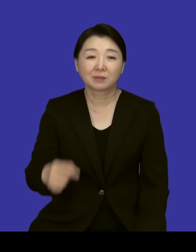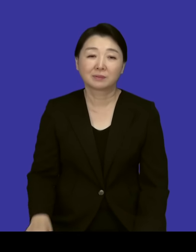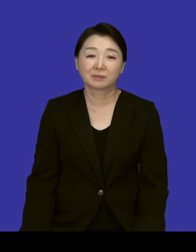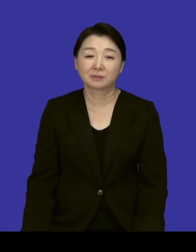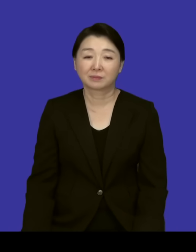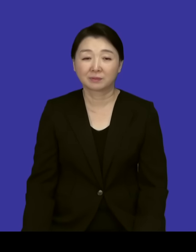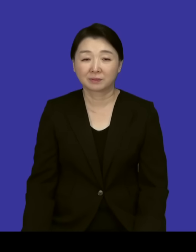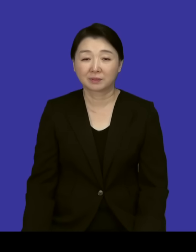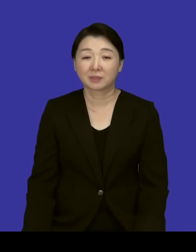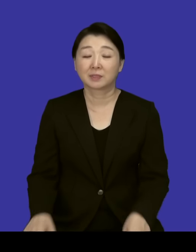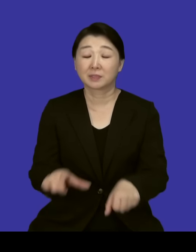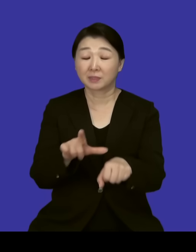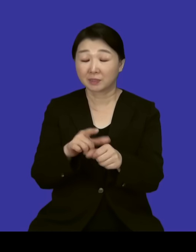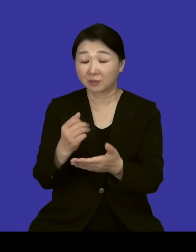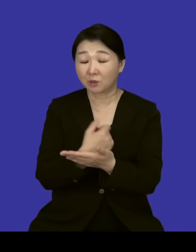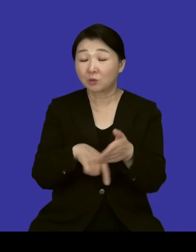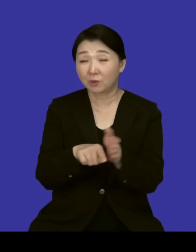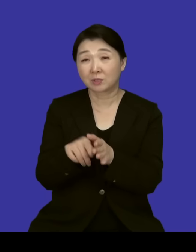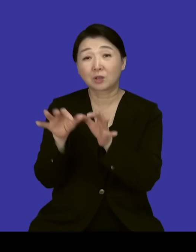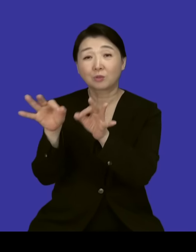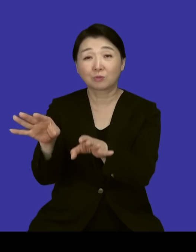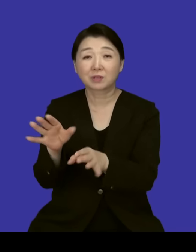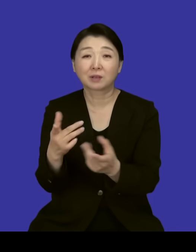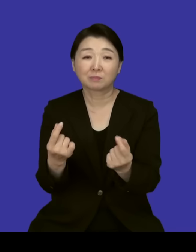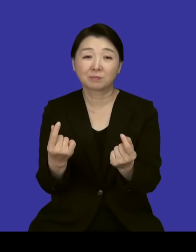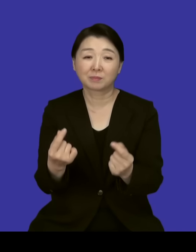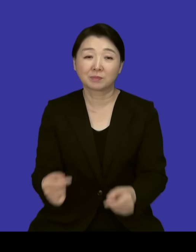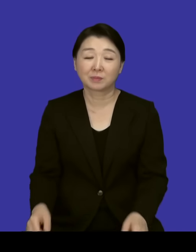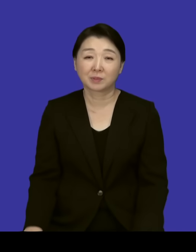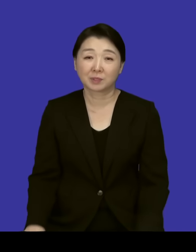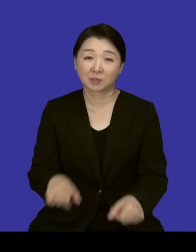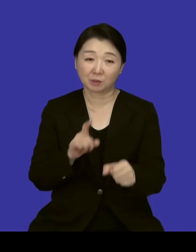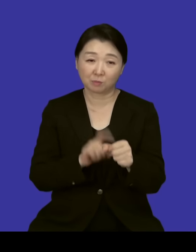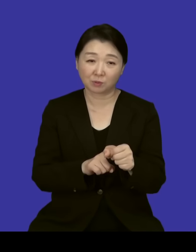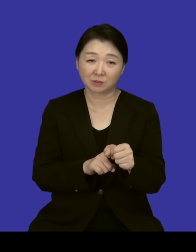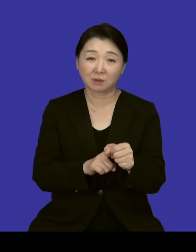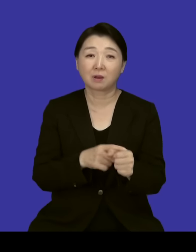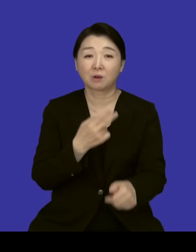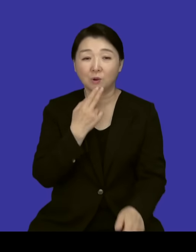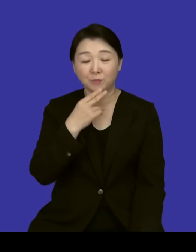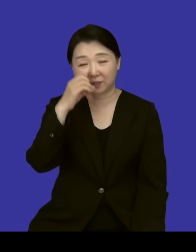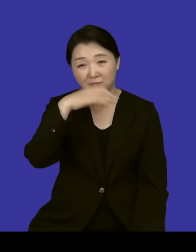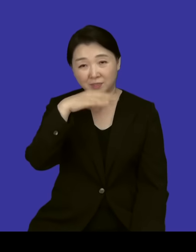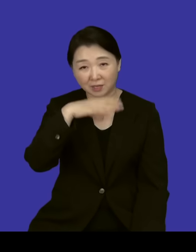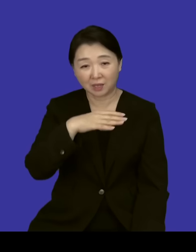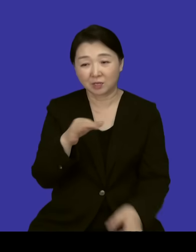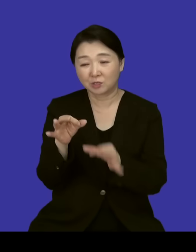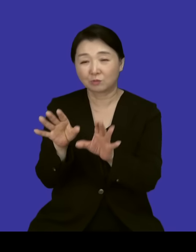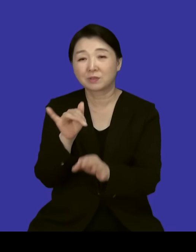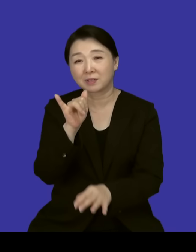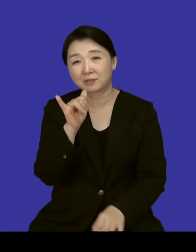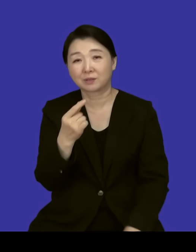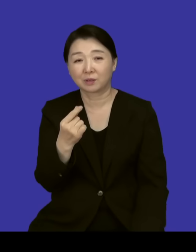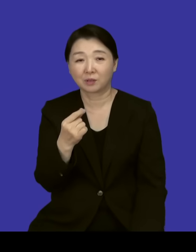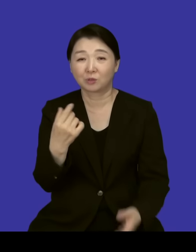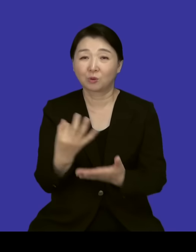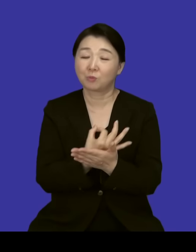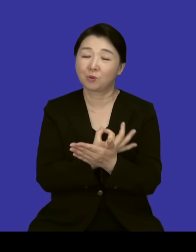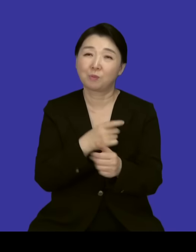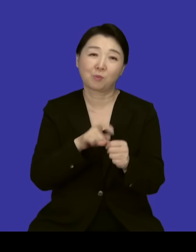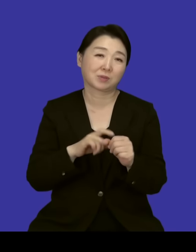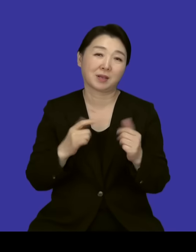그렇죠. 시간을 얻으려고 투자를 하는 건데 목적 없이 막 투자를 하는 거예요. 돈을 벌려고